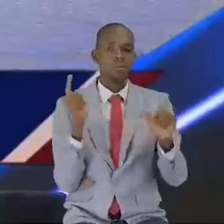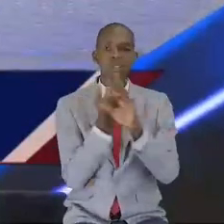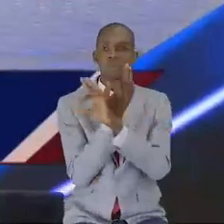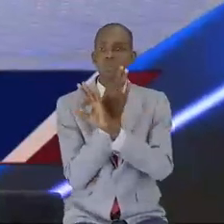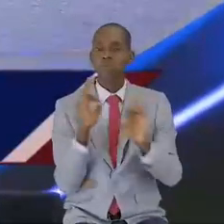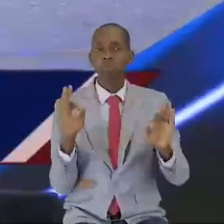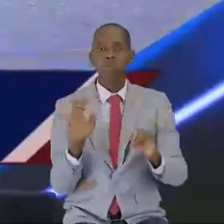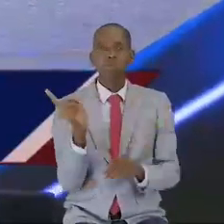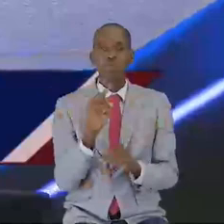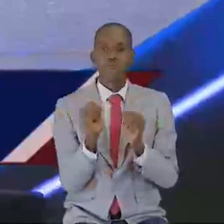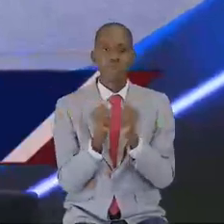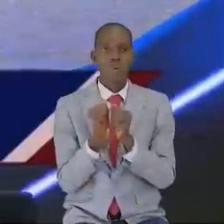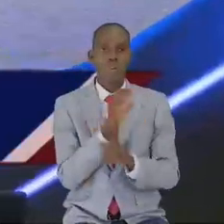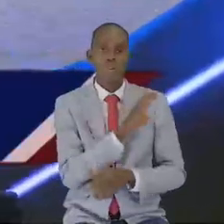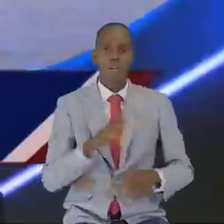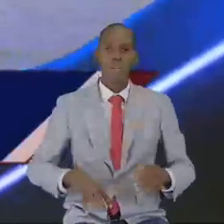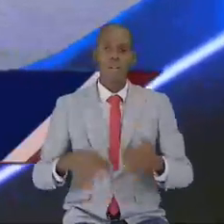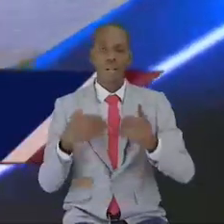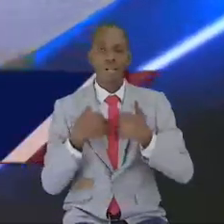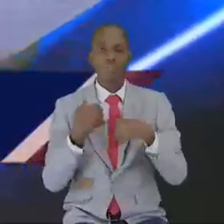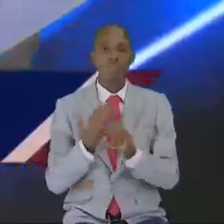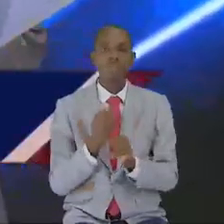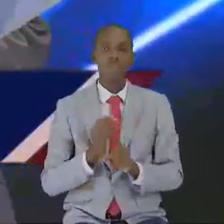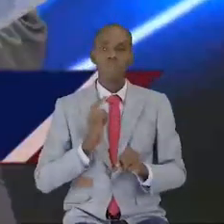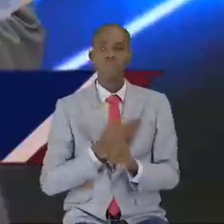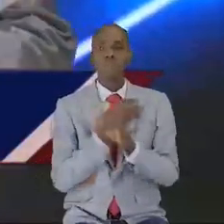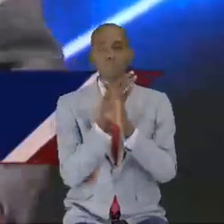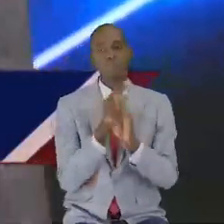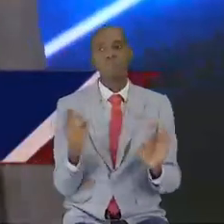Ça demeurait donc ferme.